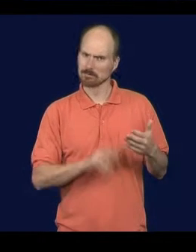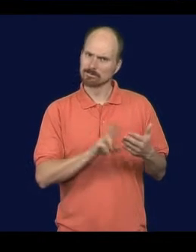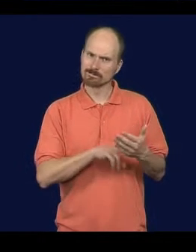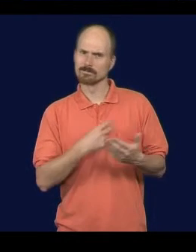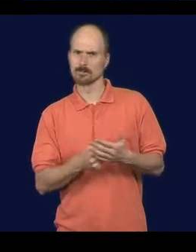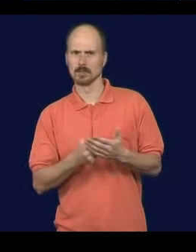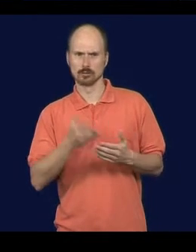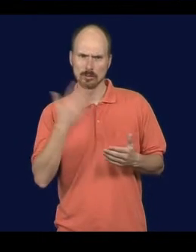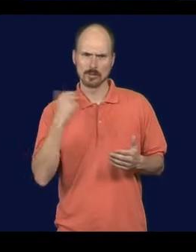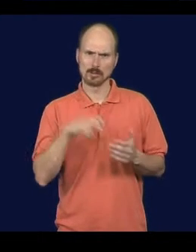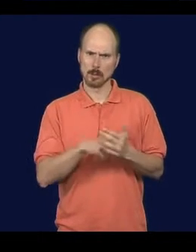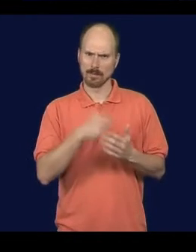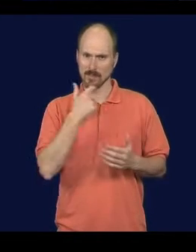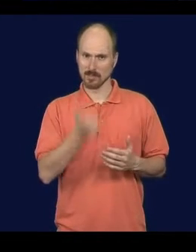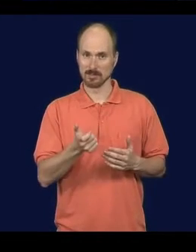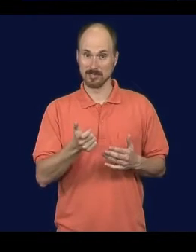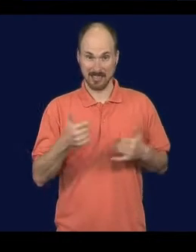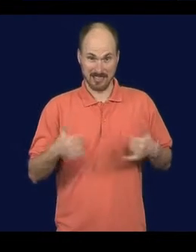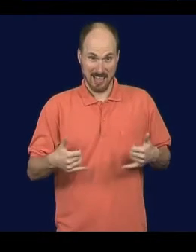dokáže vlastně